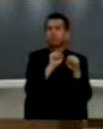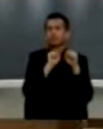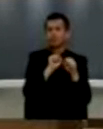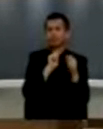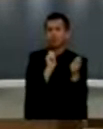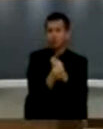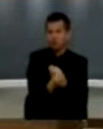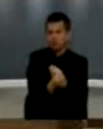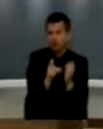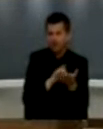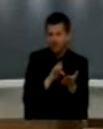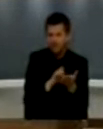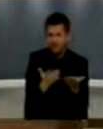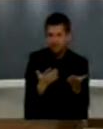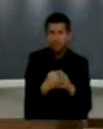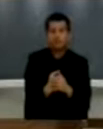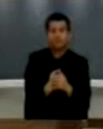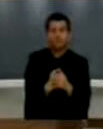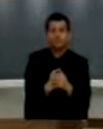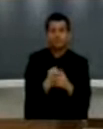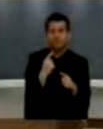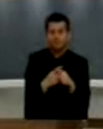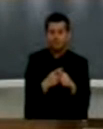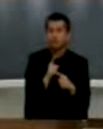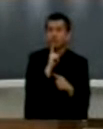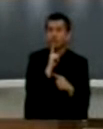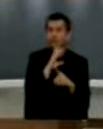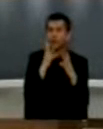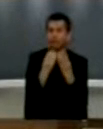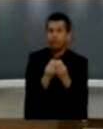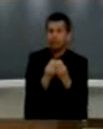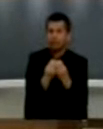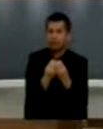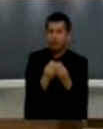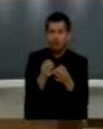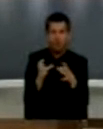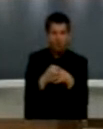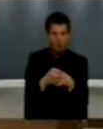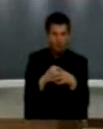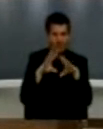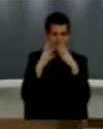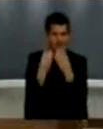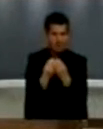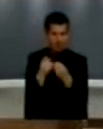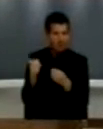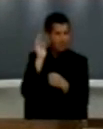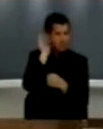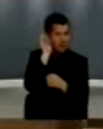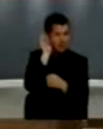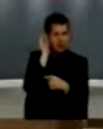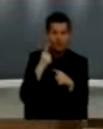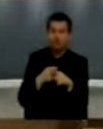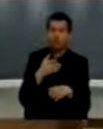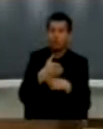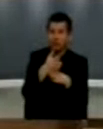e lokacionit të nënkalimit. Po ashtu përmes vizitave në teren, nga stafi i të gjitha niveleve të ministrisë, me përkraje edhe